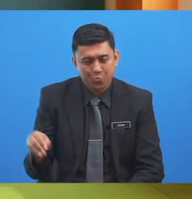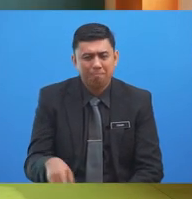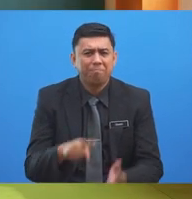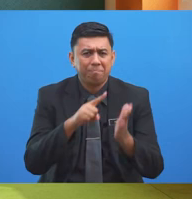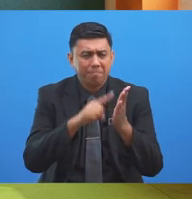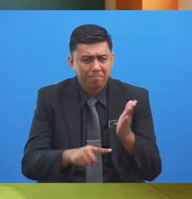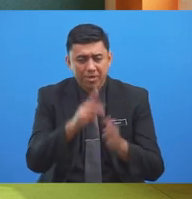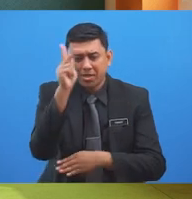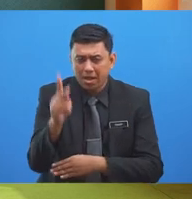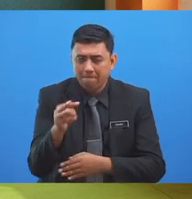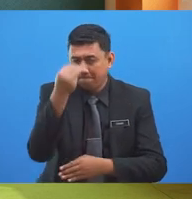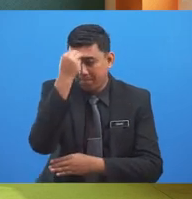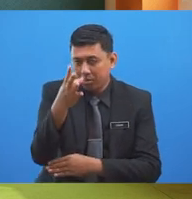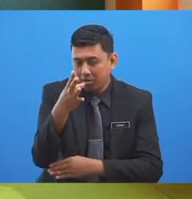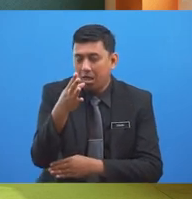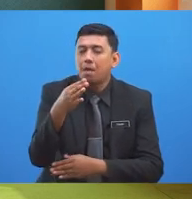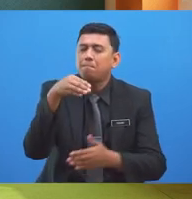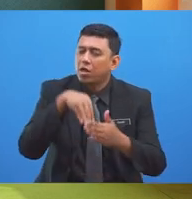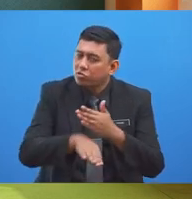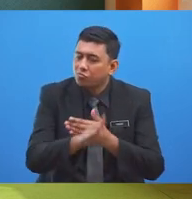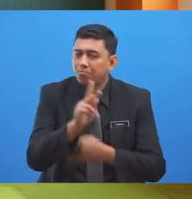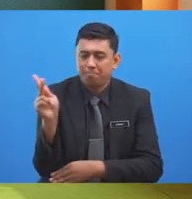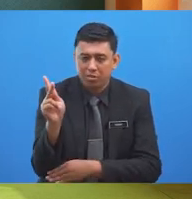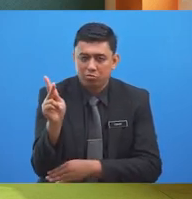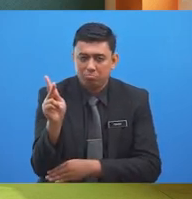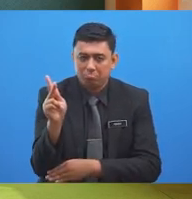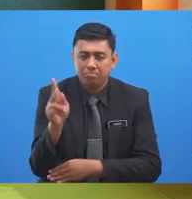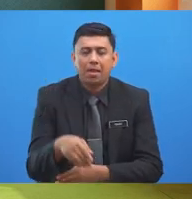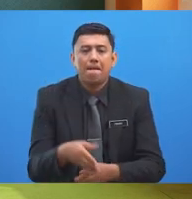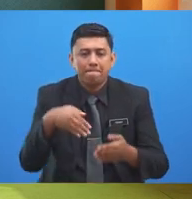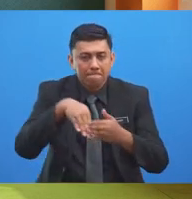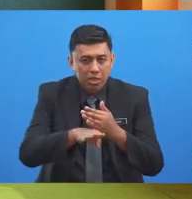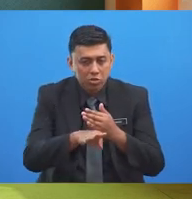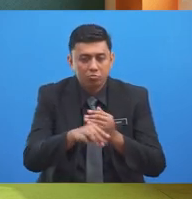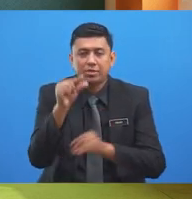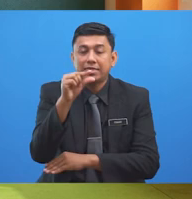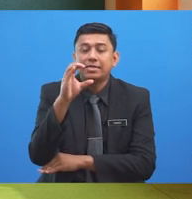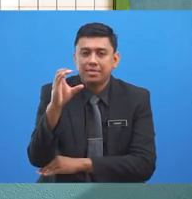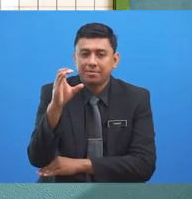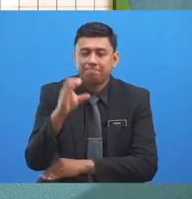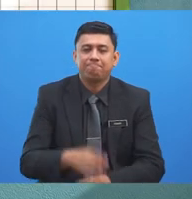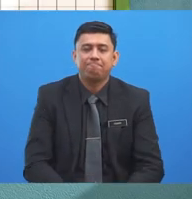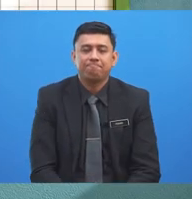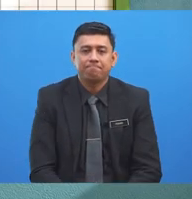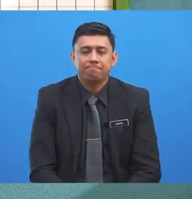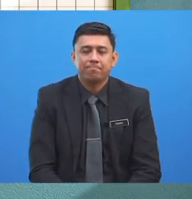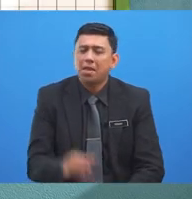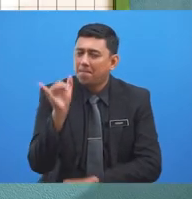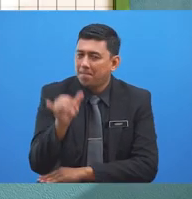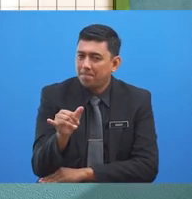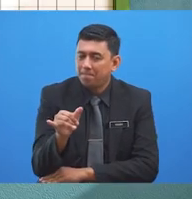Apakah maklumat yang perlu dimasukkan untuk log masuk ke Google Classroom?